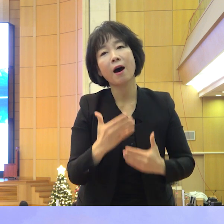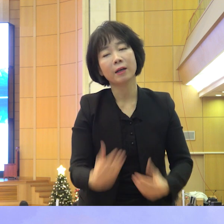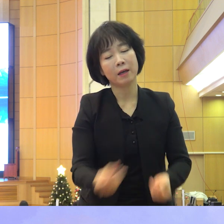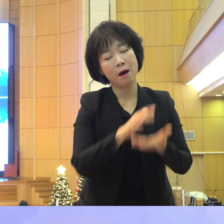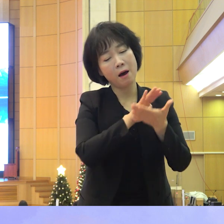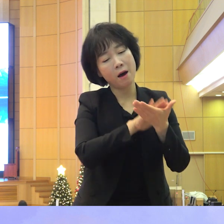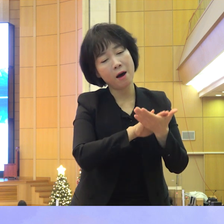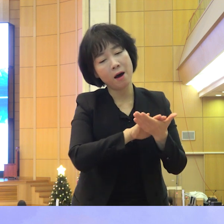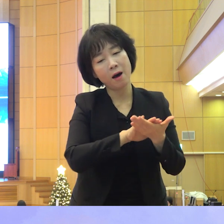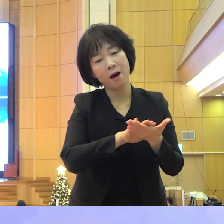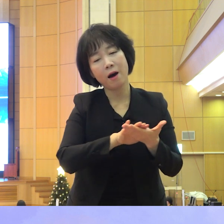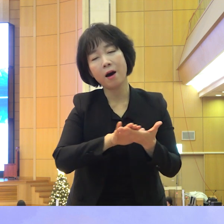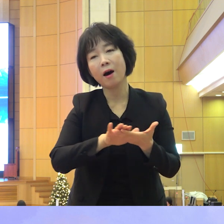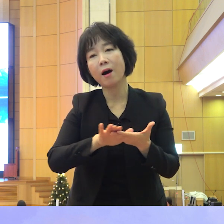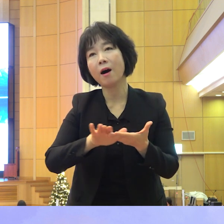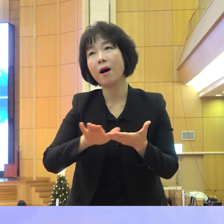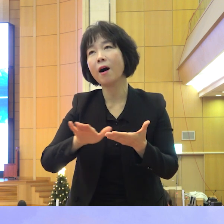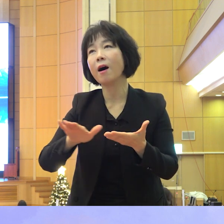편하다.